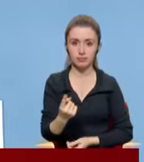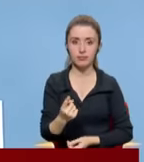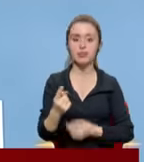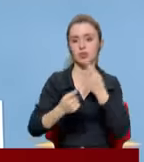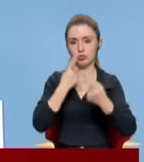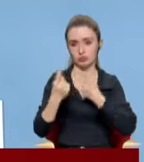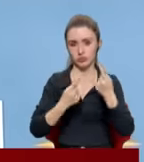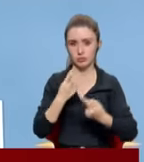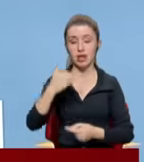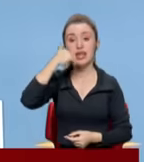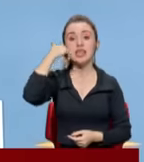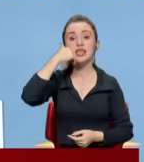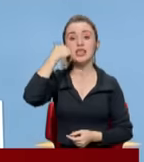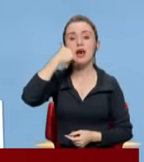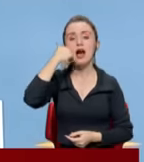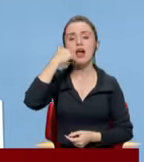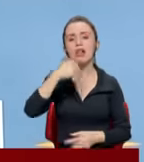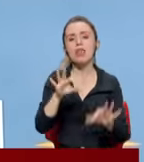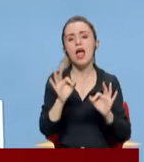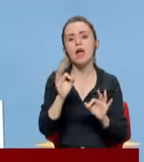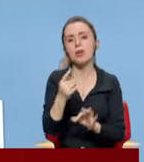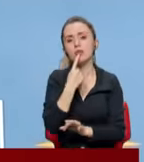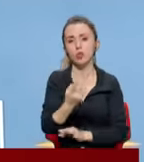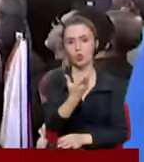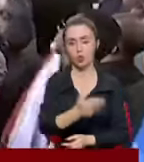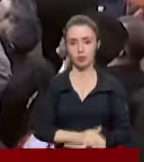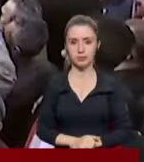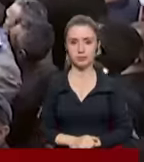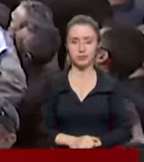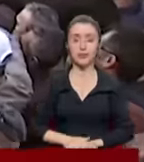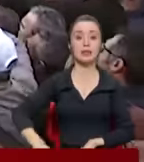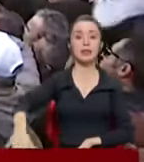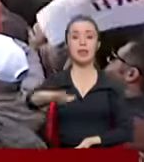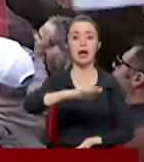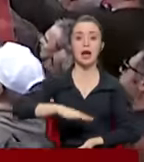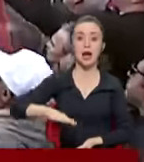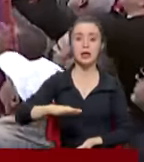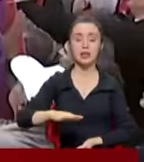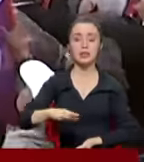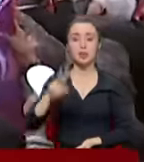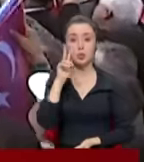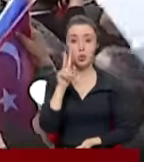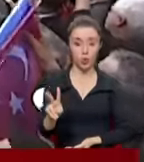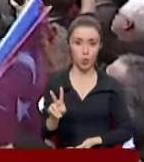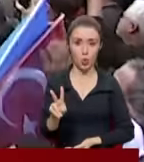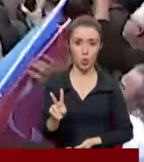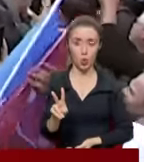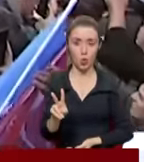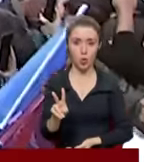veriyor yalan bunların ağzına Yuva Yapmış herkesi kör